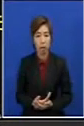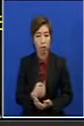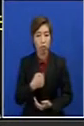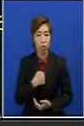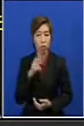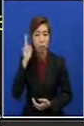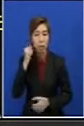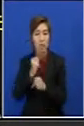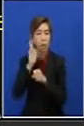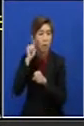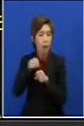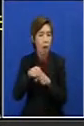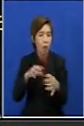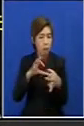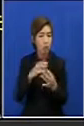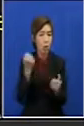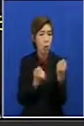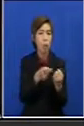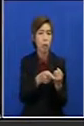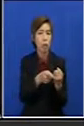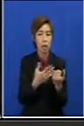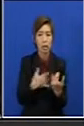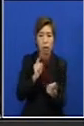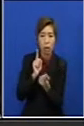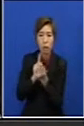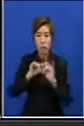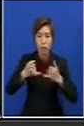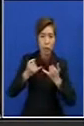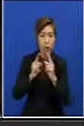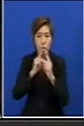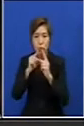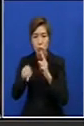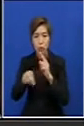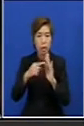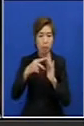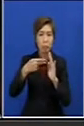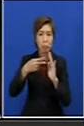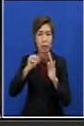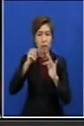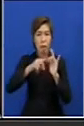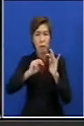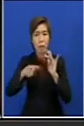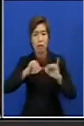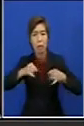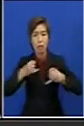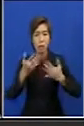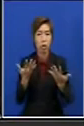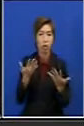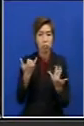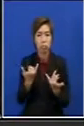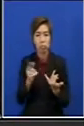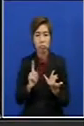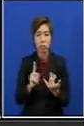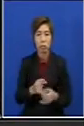ที่เรื่องรถฮะครั้งนี้ก็เลยอยากจะคุยกับเฮียว่ามันเป็นยังไงให้เฮียได้คุยบ้างอะไรเงี้ยเพราะว่าตอนนี้มันมีแต่ตำรวจพูด